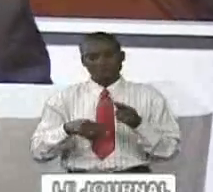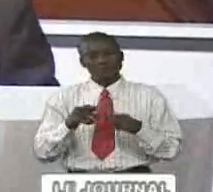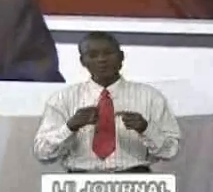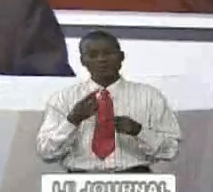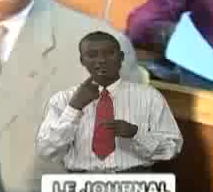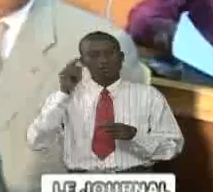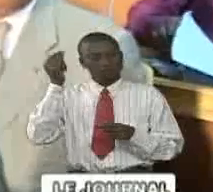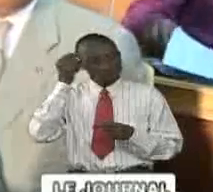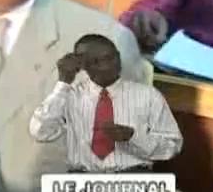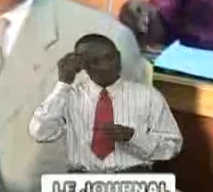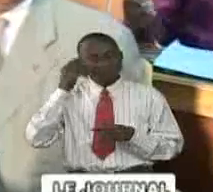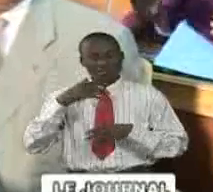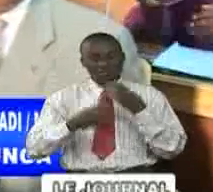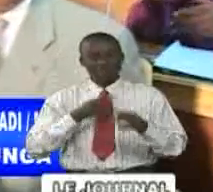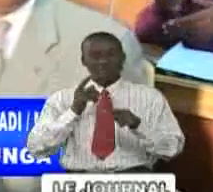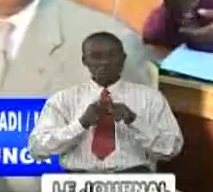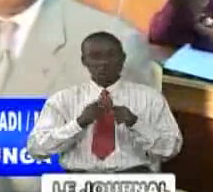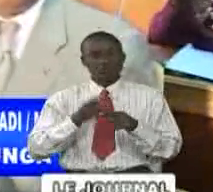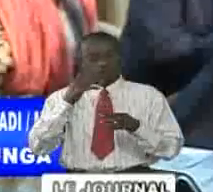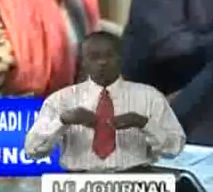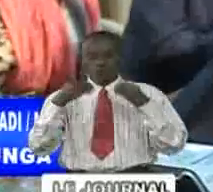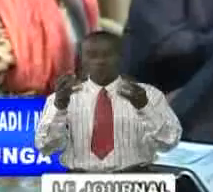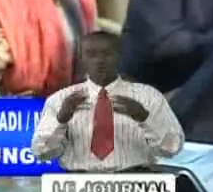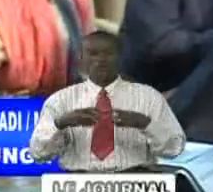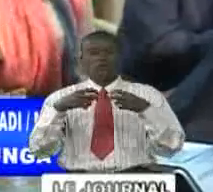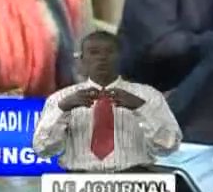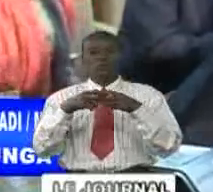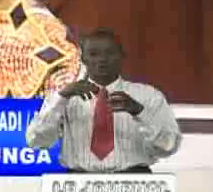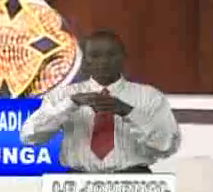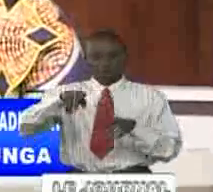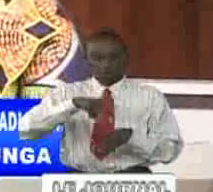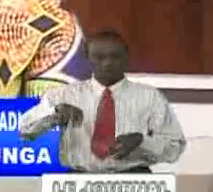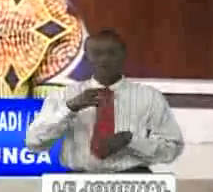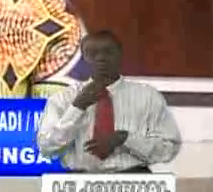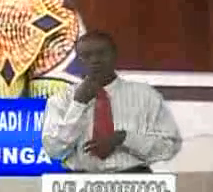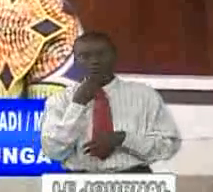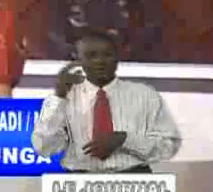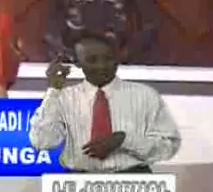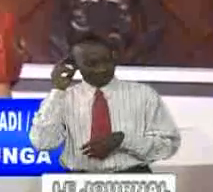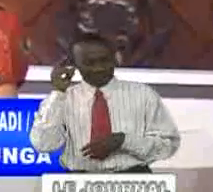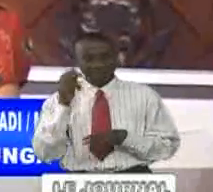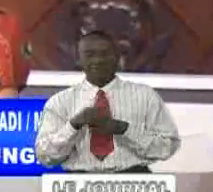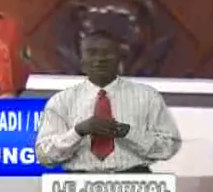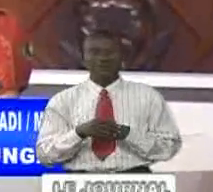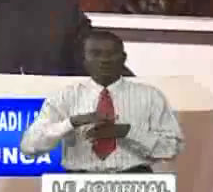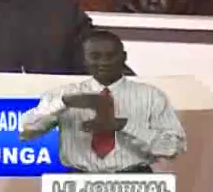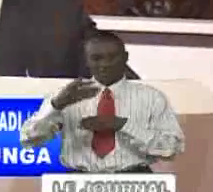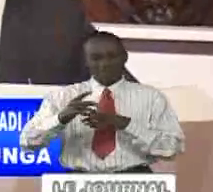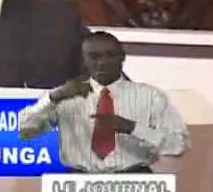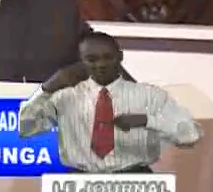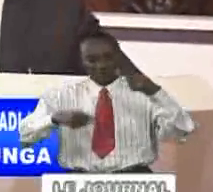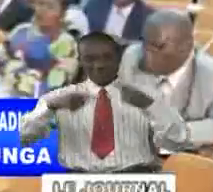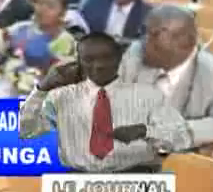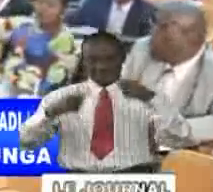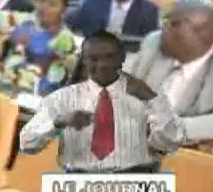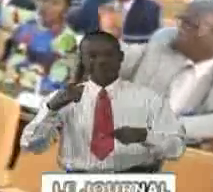du gouvernement de fournir l'énergie de qualité à la province du Kassai-Occidental. Par la suite, un débat général a été ouvert sur ces deux questions